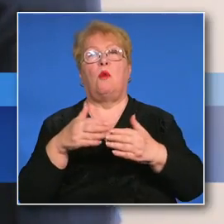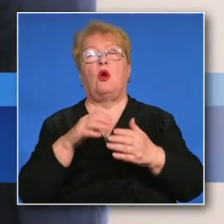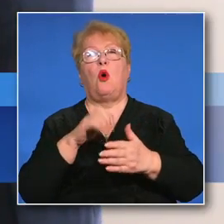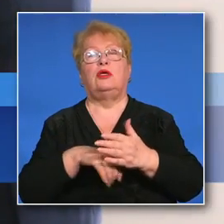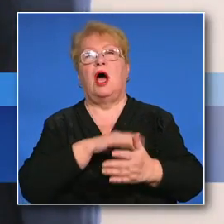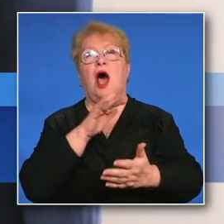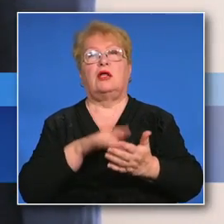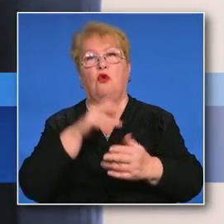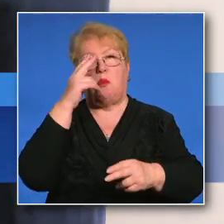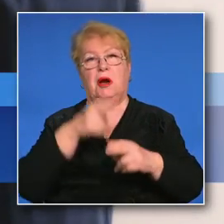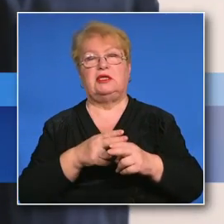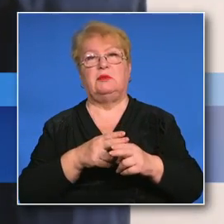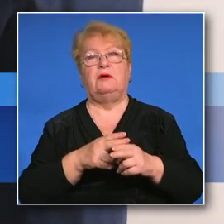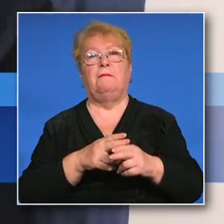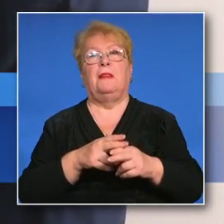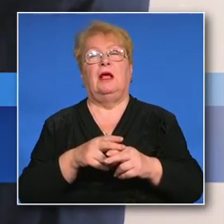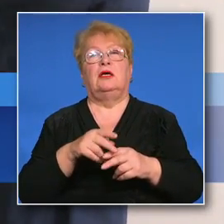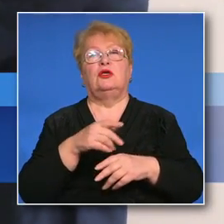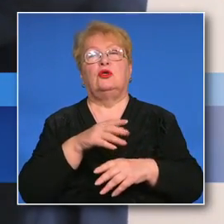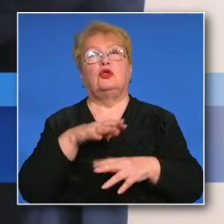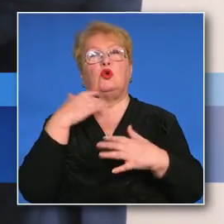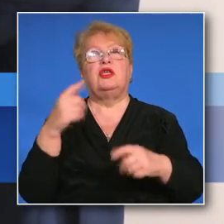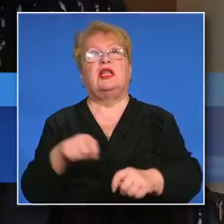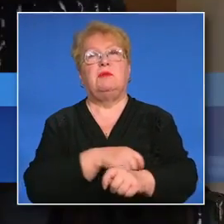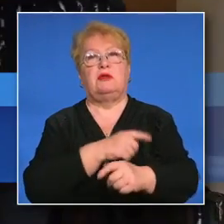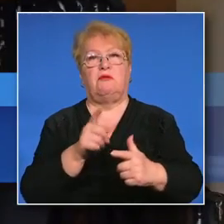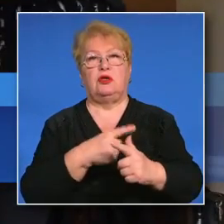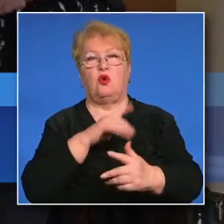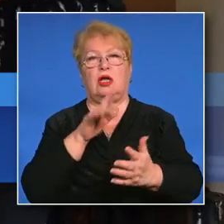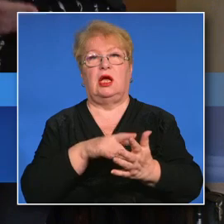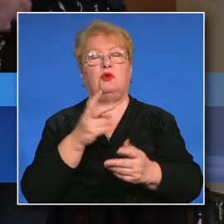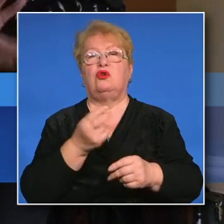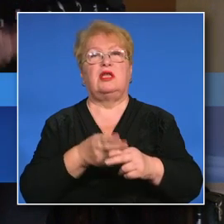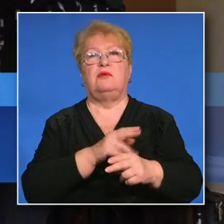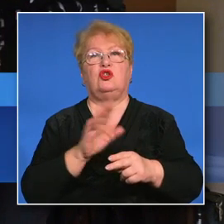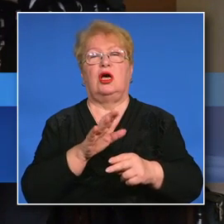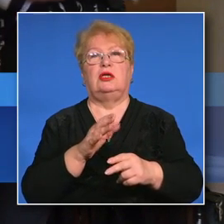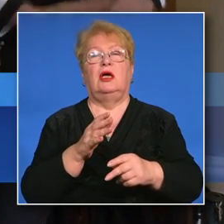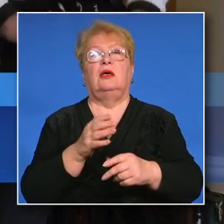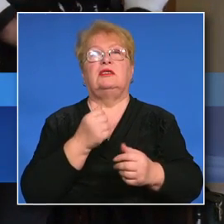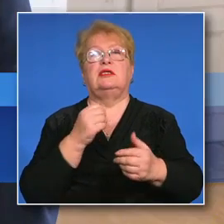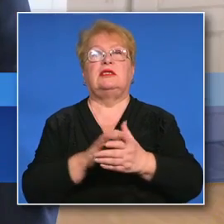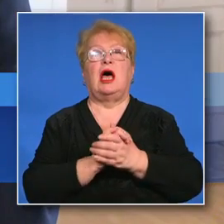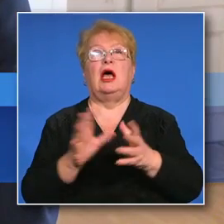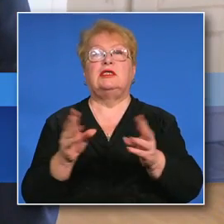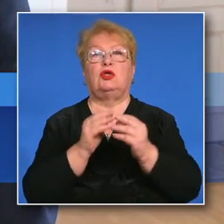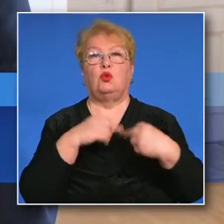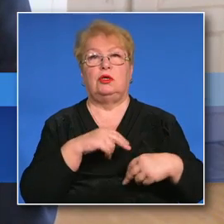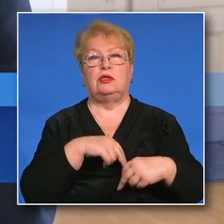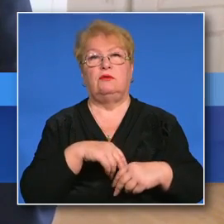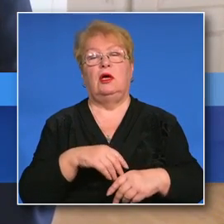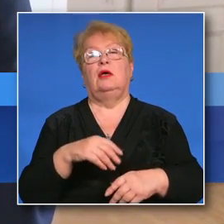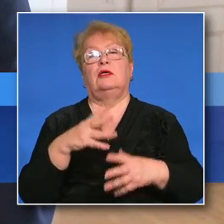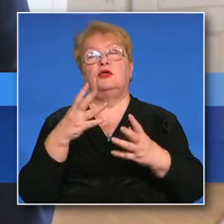Между Гомелем и союзными городами сотни километров, но это не мешает долгосрочному сотрудничеству и взаимной поддержке. С днем рождения,